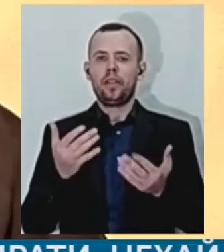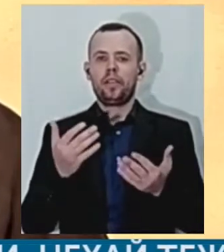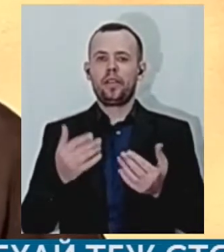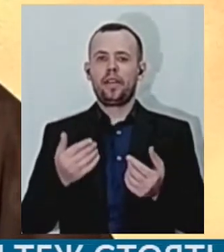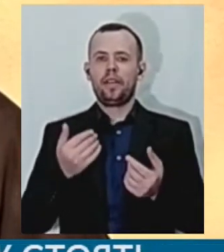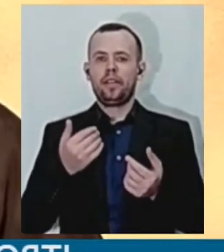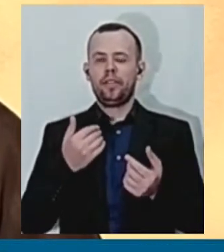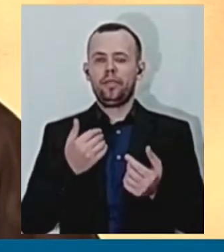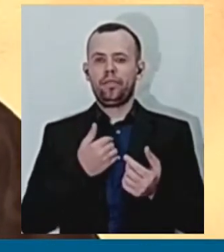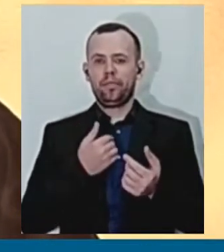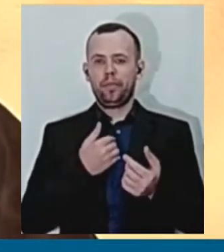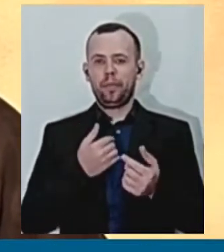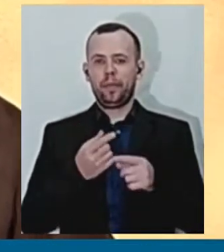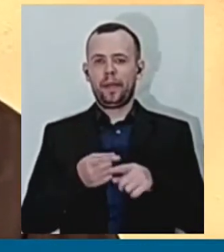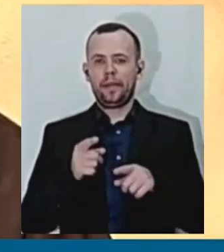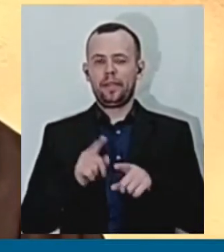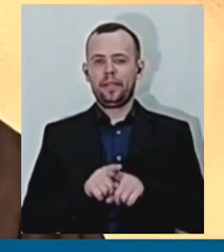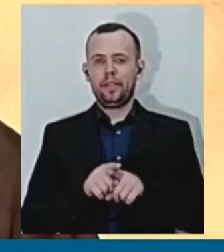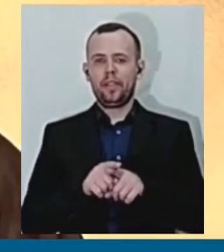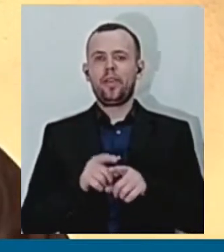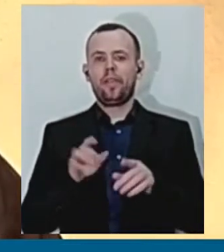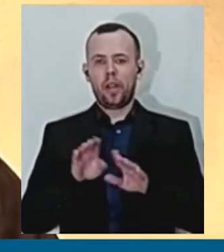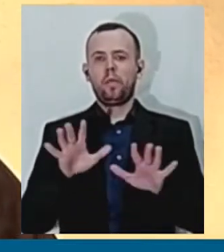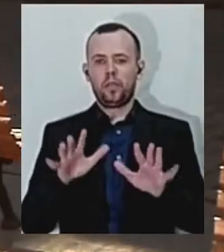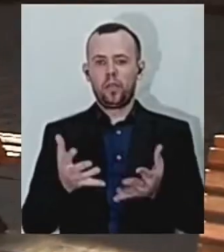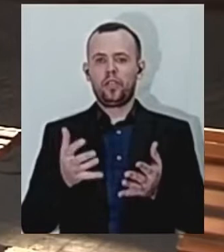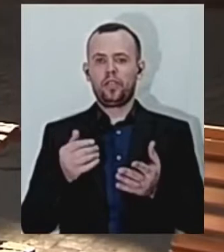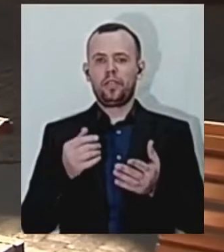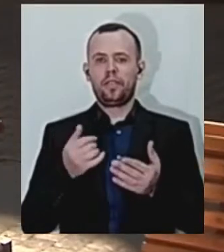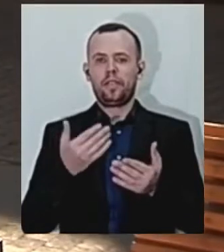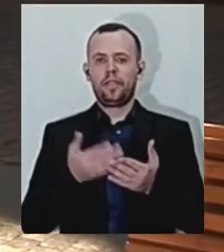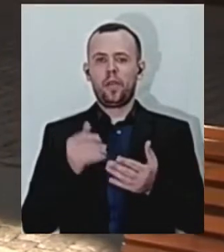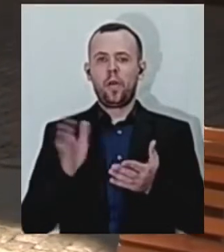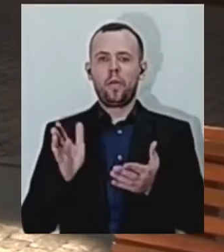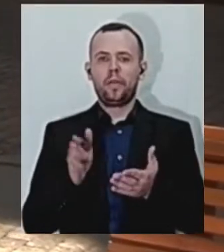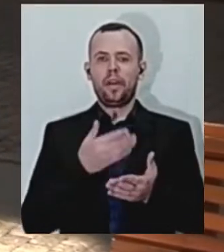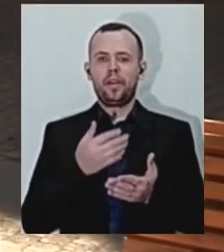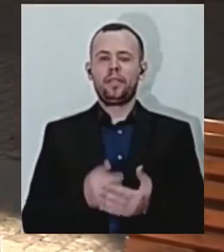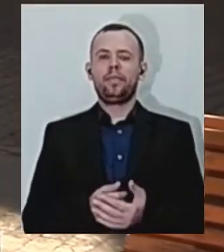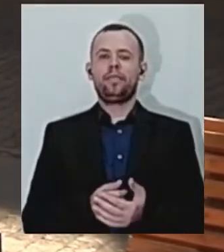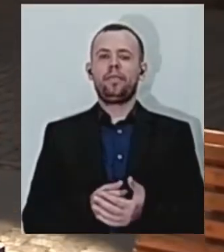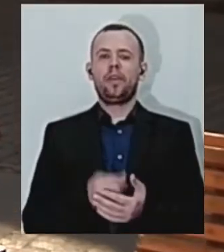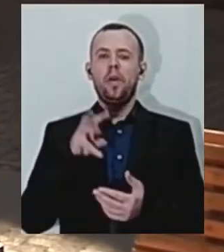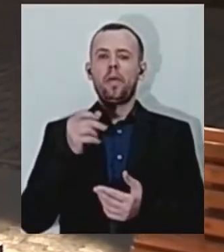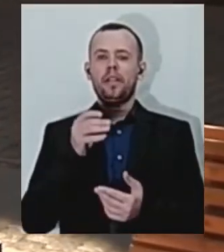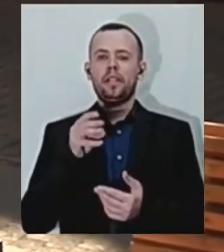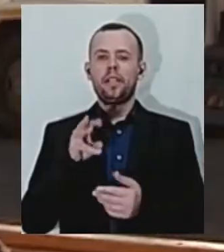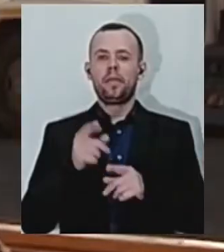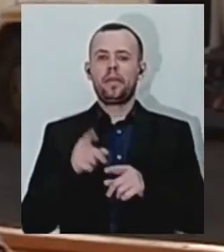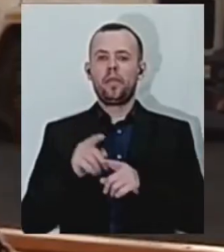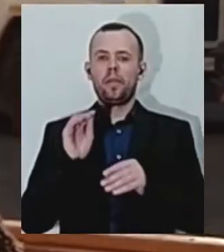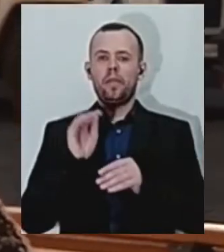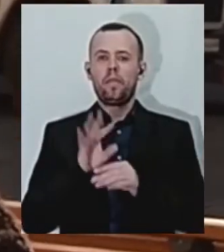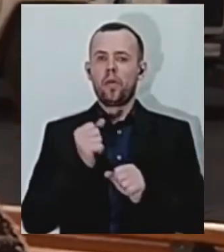в году. В таком случае, может, зачем в квартирах елки убирать, пусть тоже стоят. Максим Шевченко приїхав до Одеси по роботі. Каже, проти,